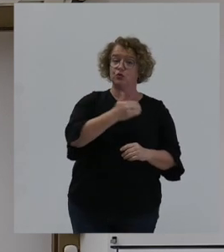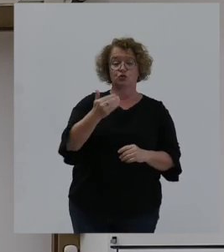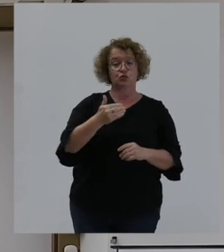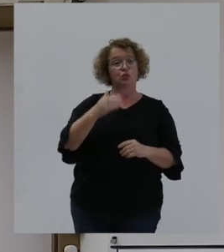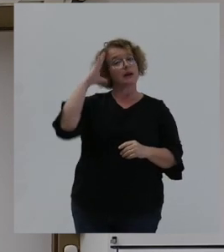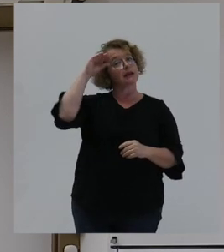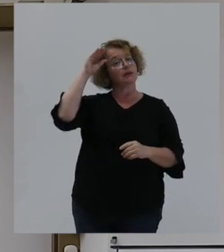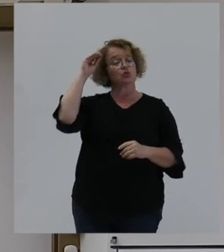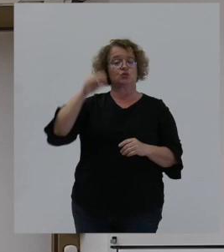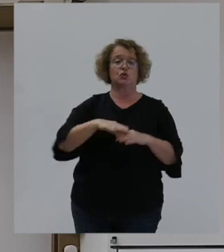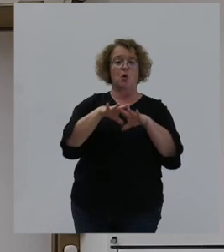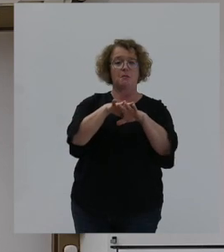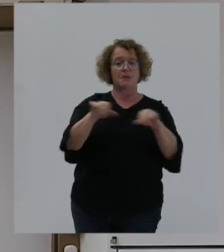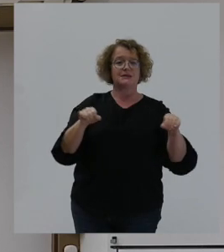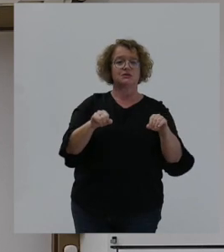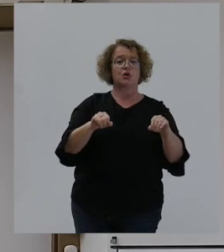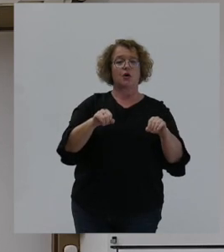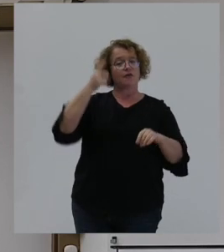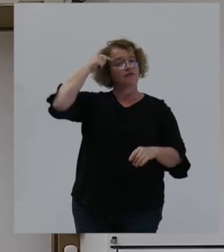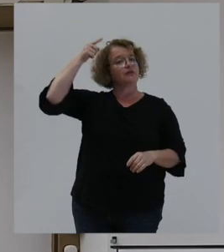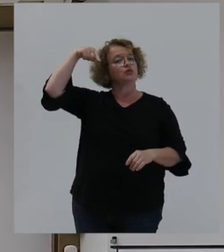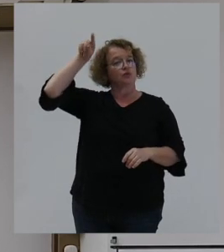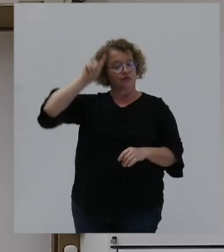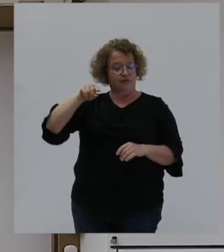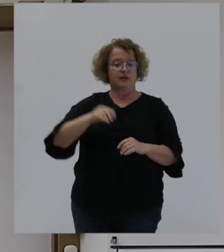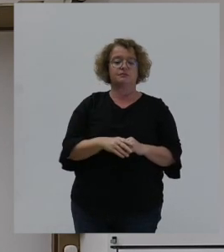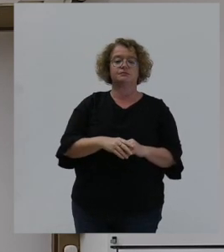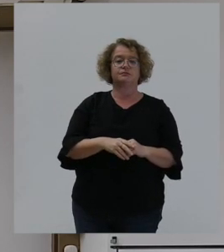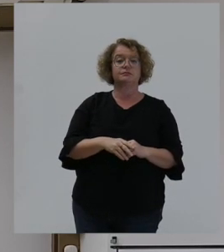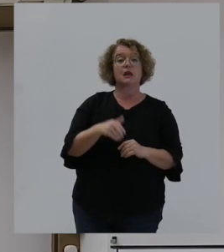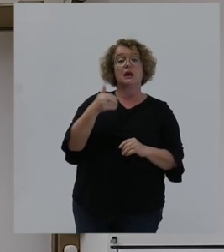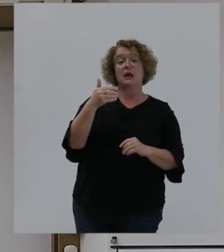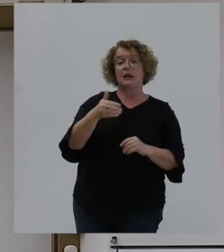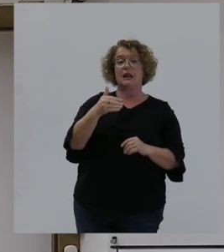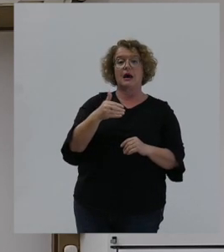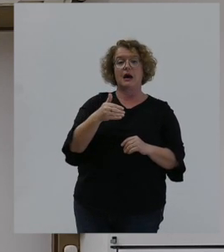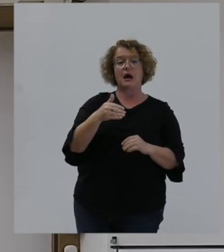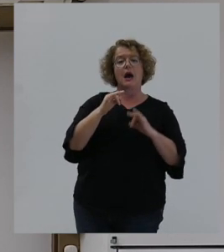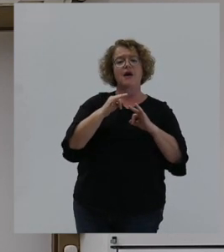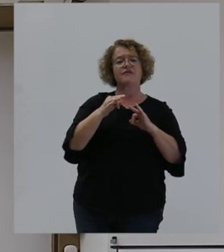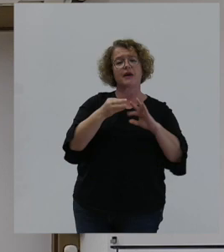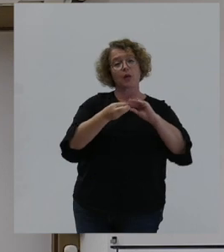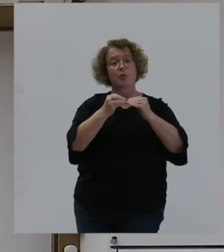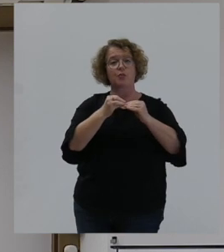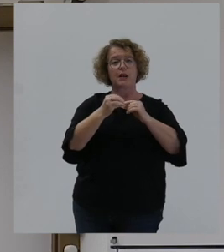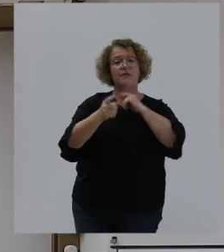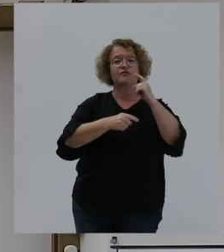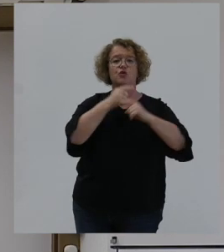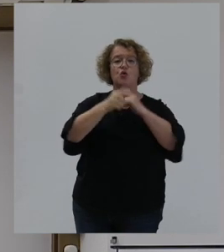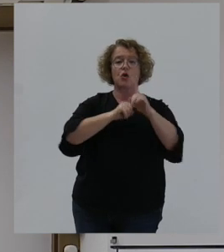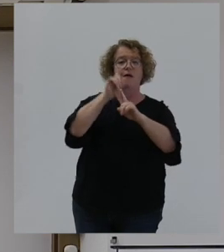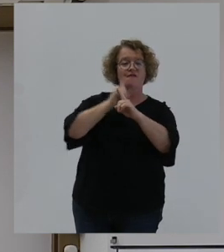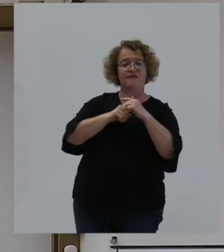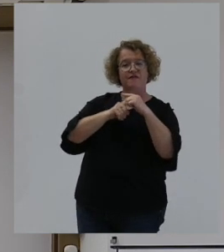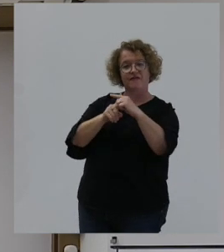philosophie. Notre master et précisément notre formation a été au cœur d'une des affaires de violences sexuelles et sexistes à l'université, dont, sur un